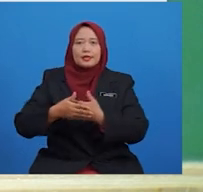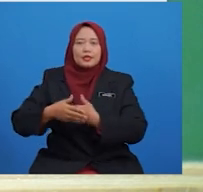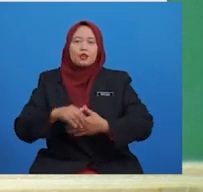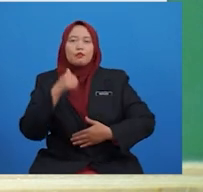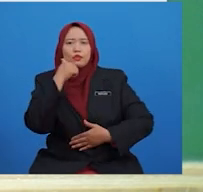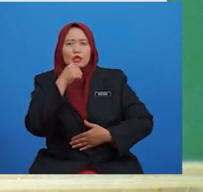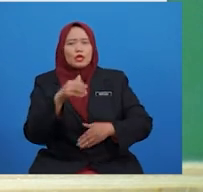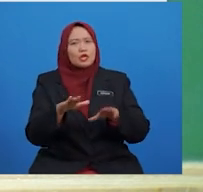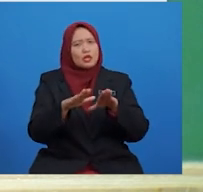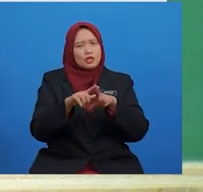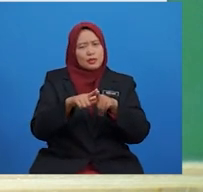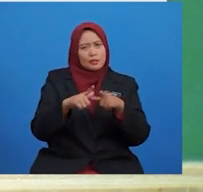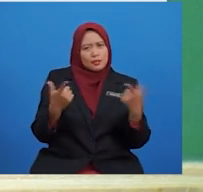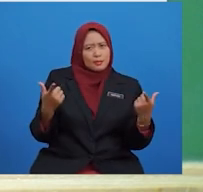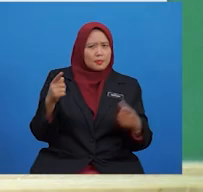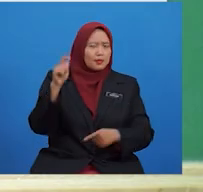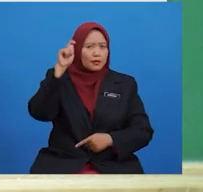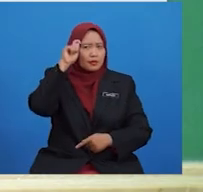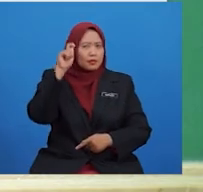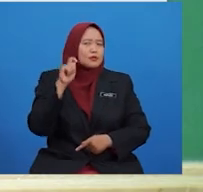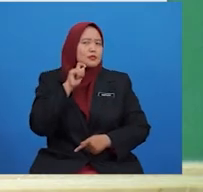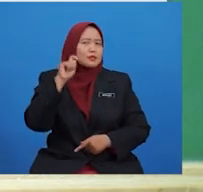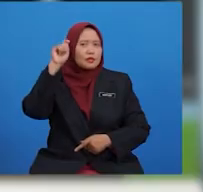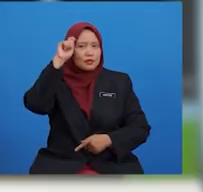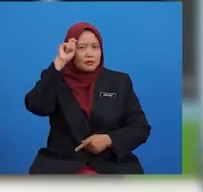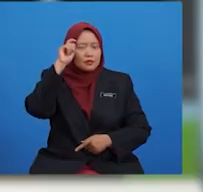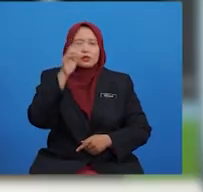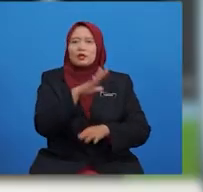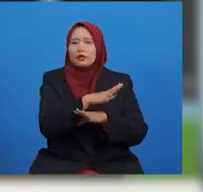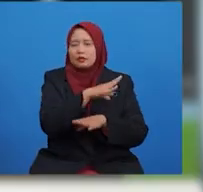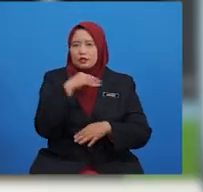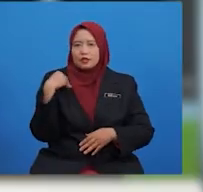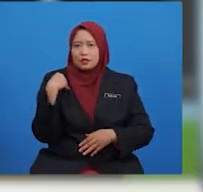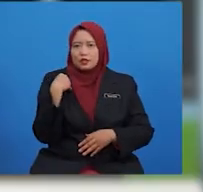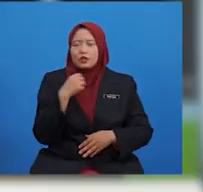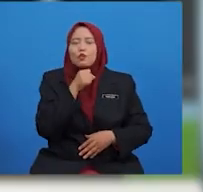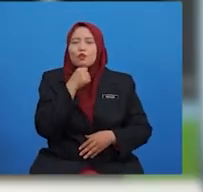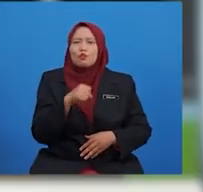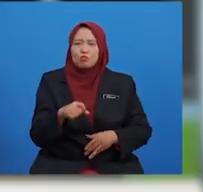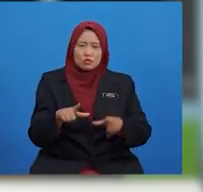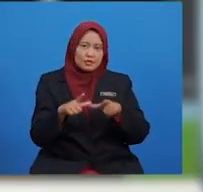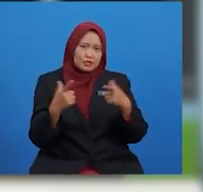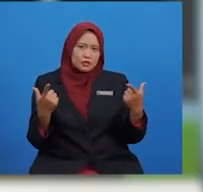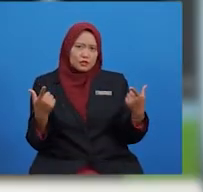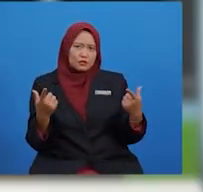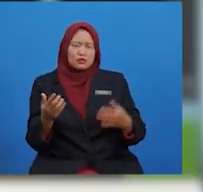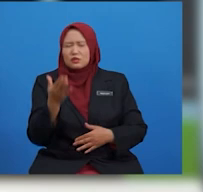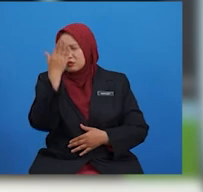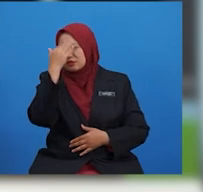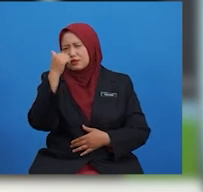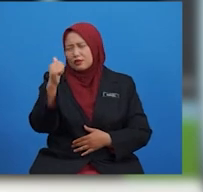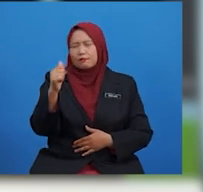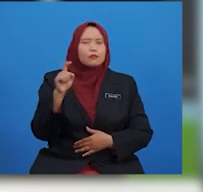dalam lingkungan umur yang berbeza. Pada pendapat anda, mengapakah jantina dan